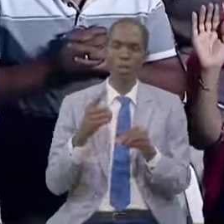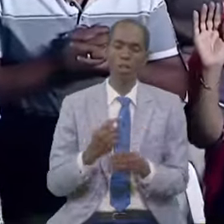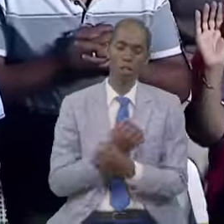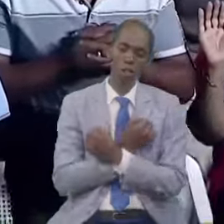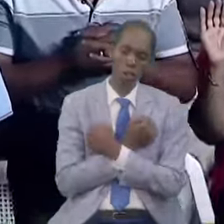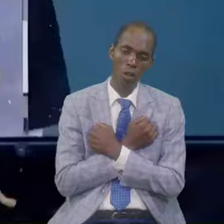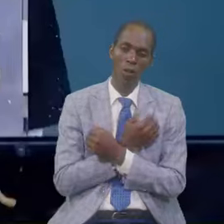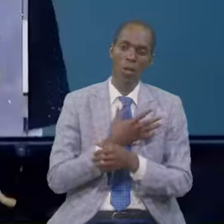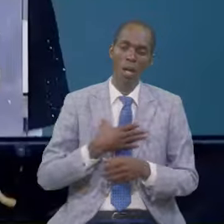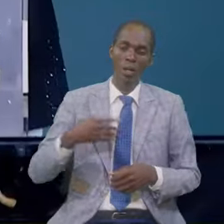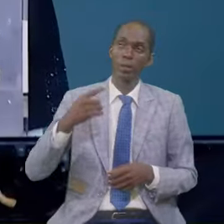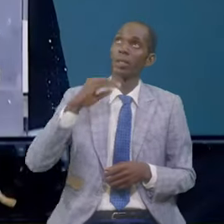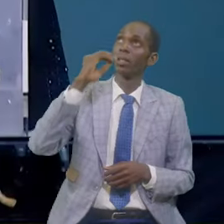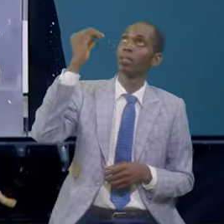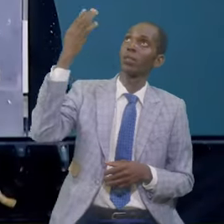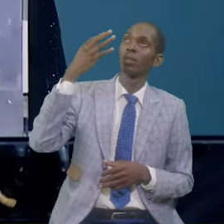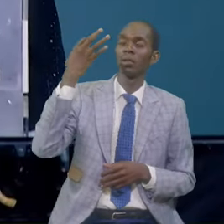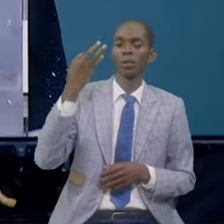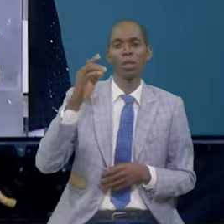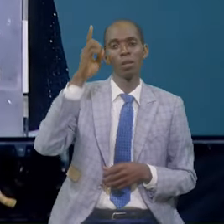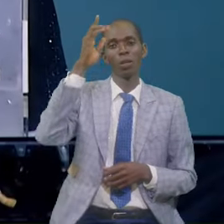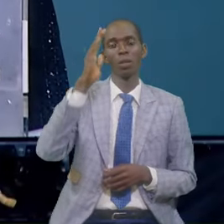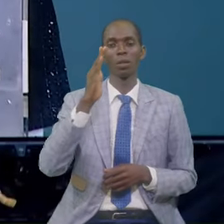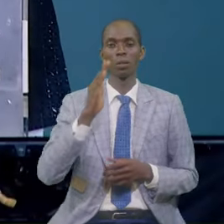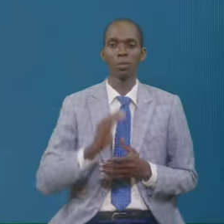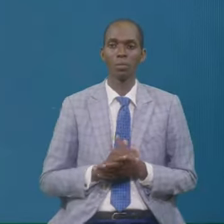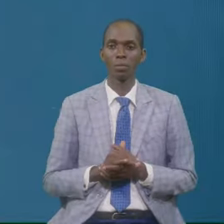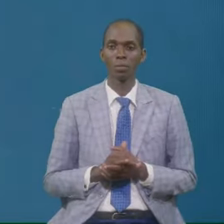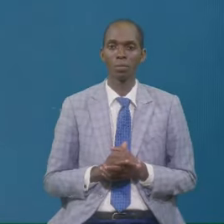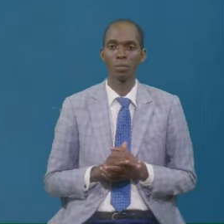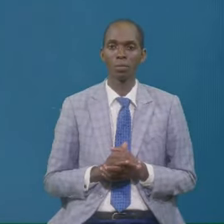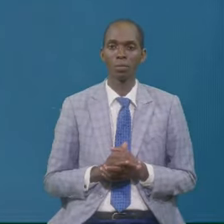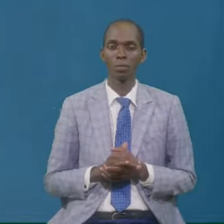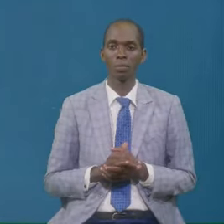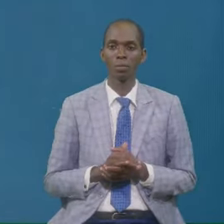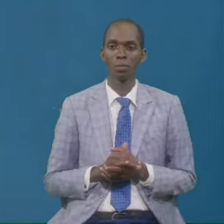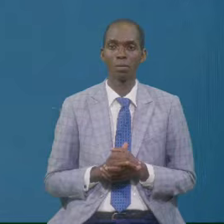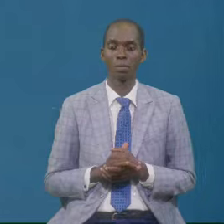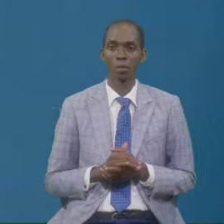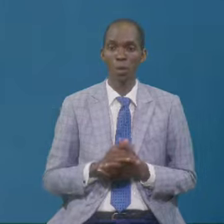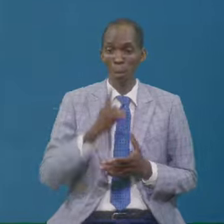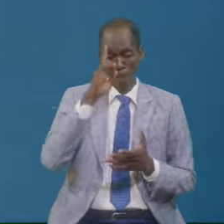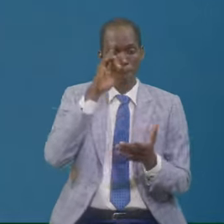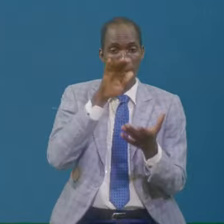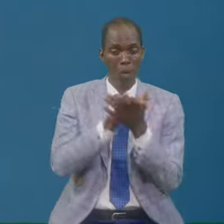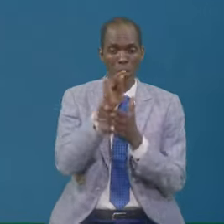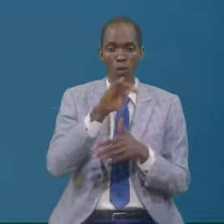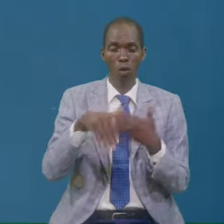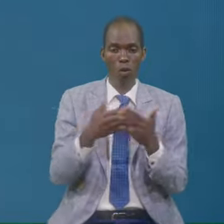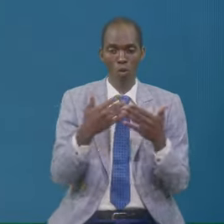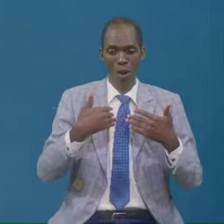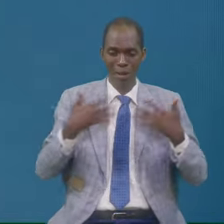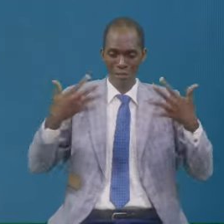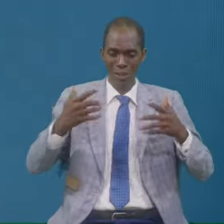నిరంతరాయంగా దేవుని ప్రేమలో, దేవుని కృపలో కొనసాగుతాను. Believe that in your heart. మీ హృదయములో నమ్మండి. And he writes